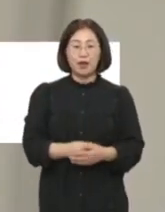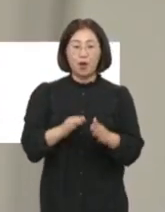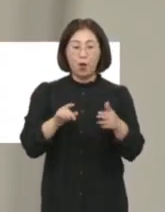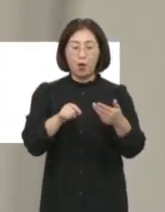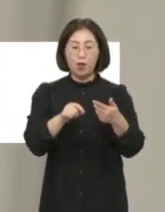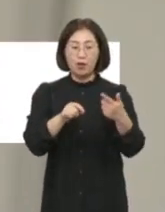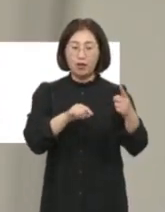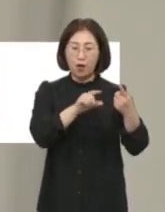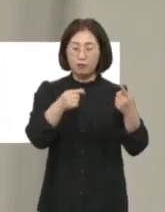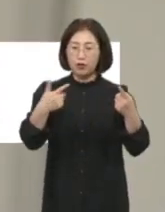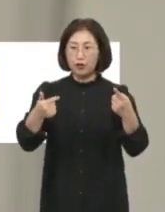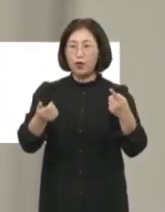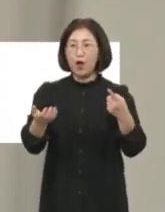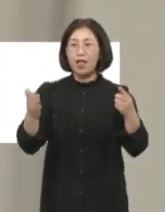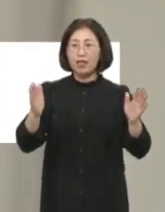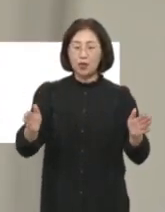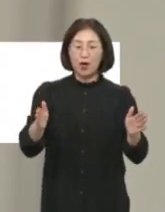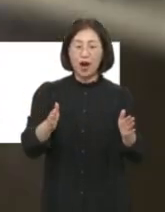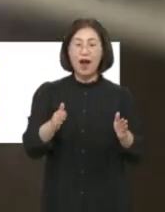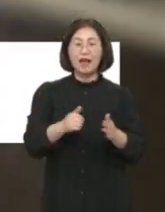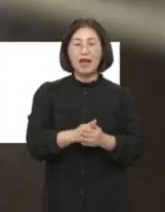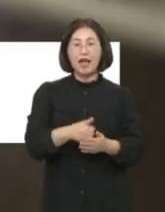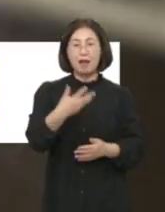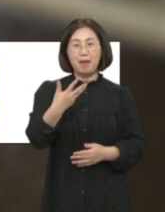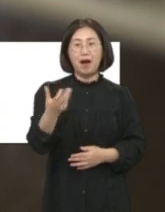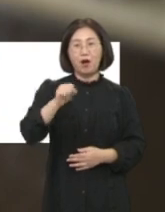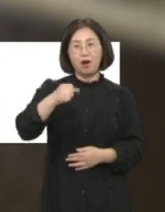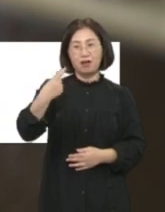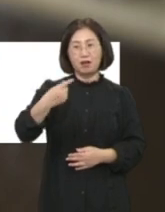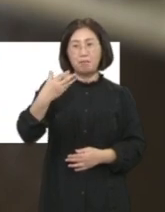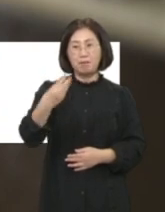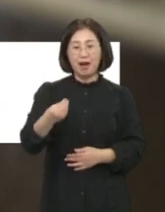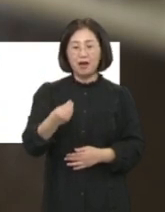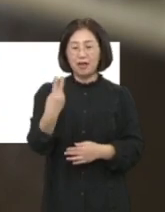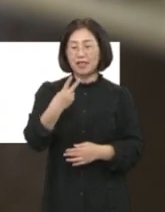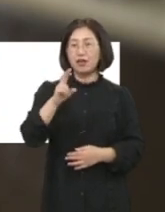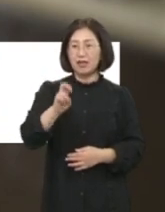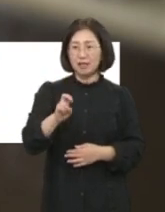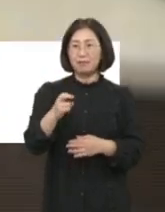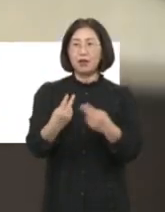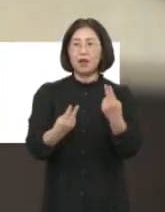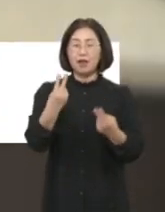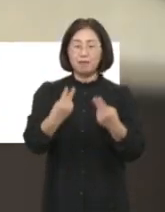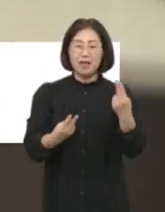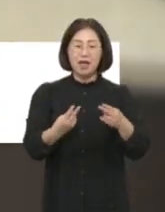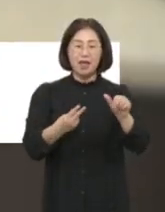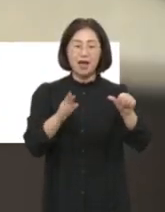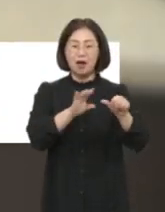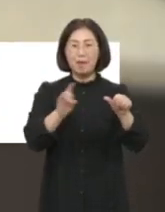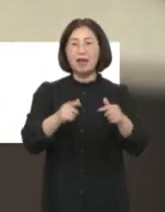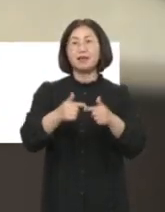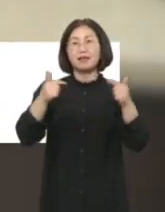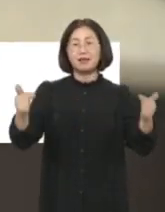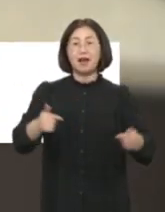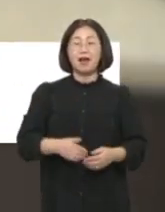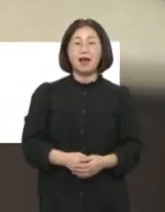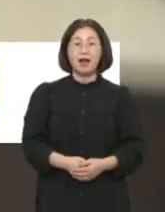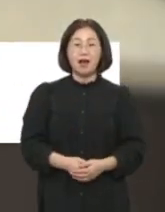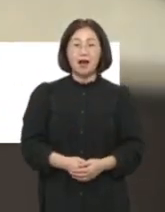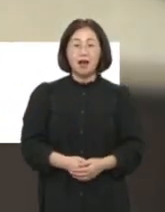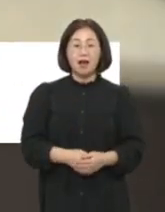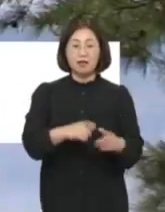상반기에만 17건에 8억 1500여만 원에 달해 2020년에 비해 다섯 배 이상 증가했습니다